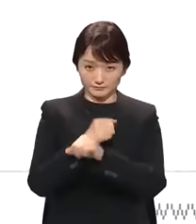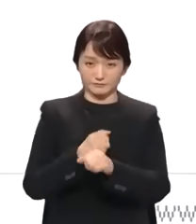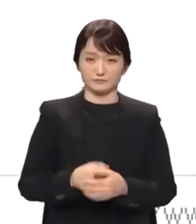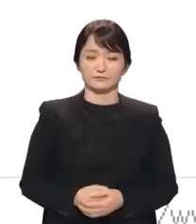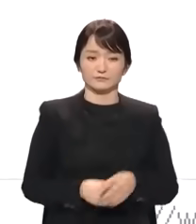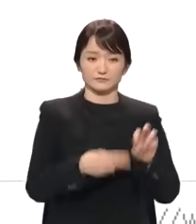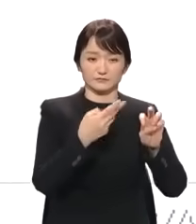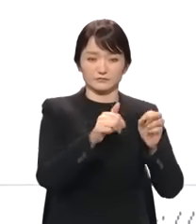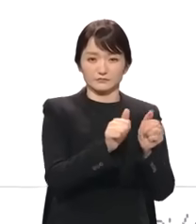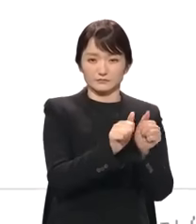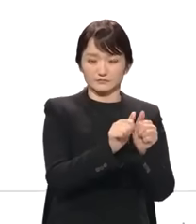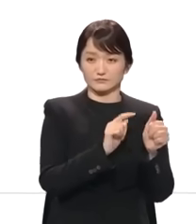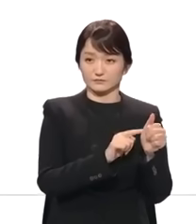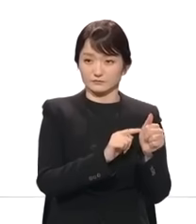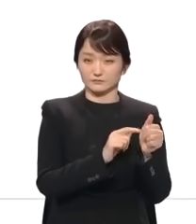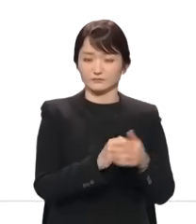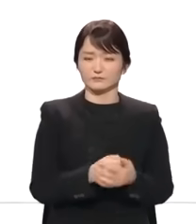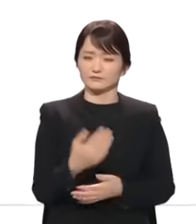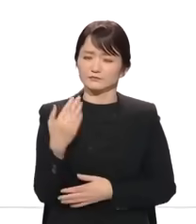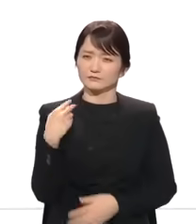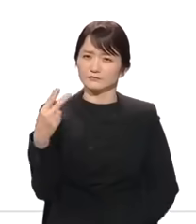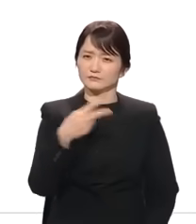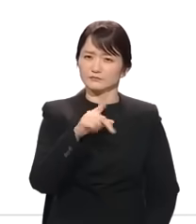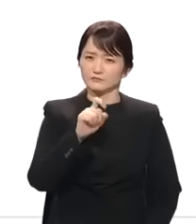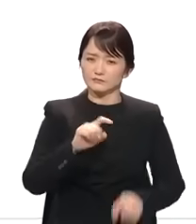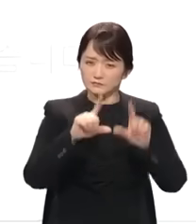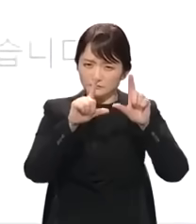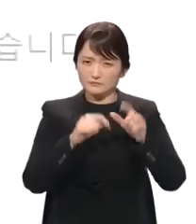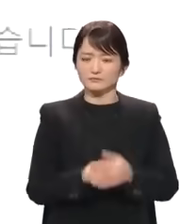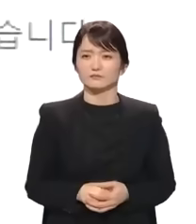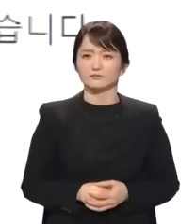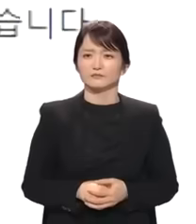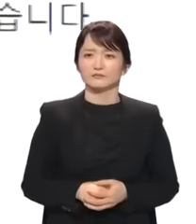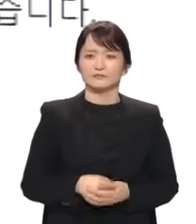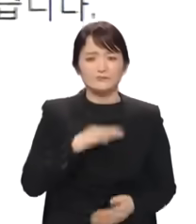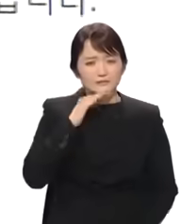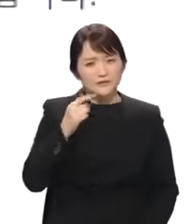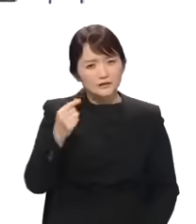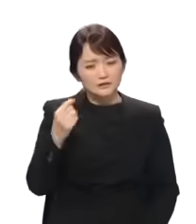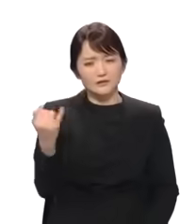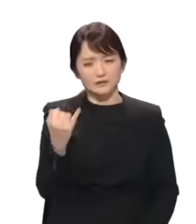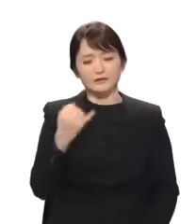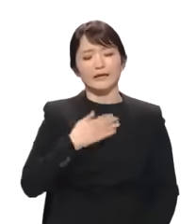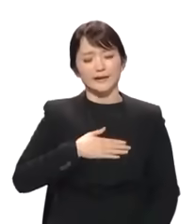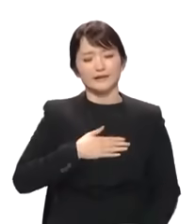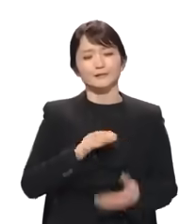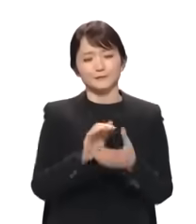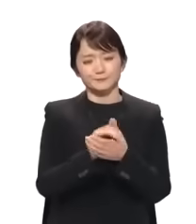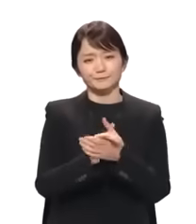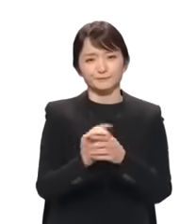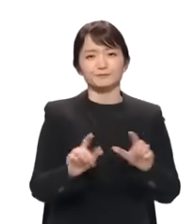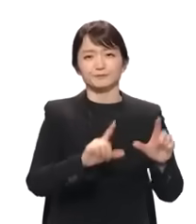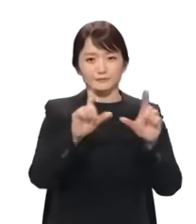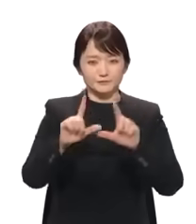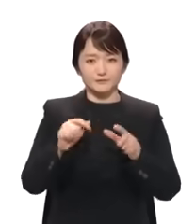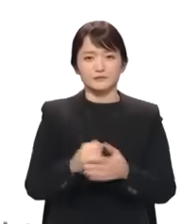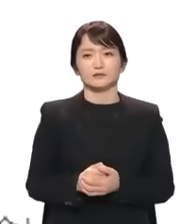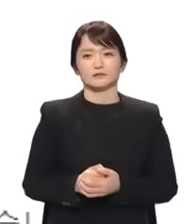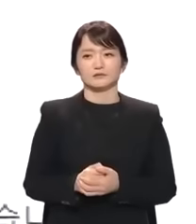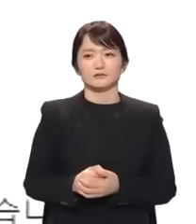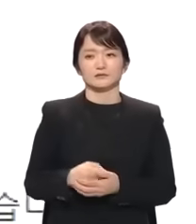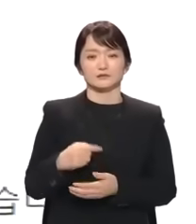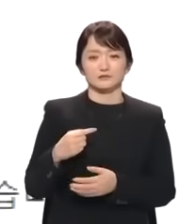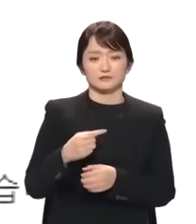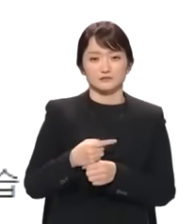30대인 피해 남성 같은 경우엔 지난 2011년에 우연히 또래 여성을 알게 돼서 친구로 지냅니다 그러다가 그 이듬의 여름부터는